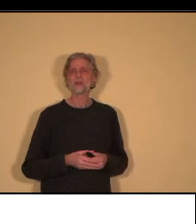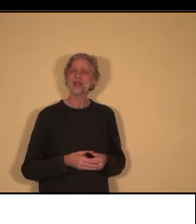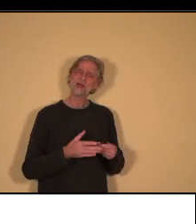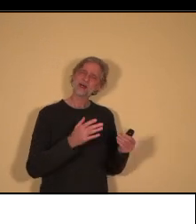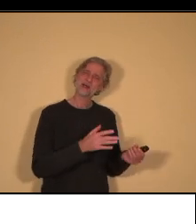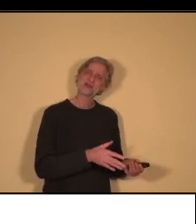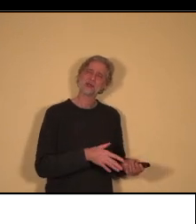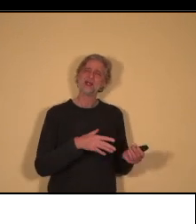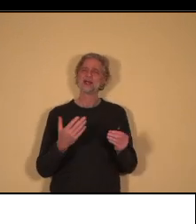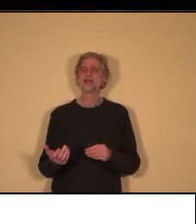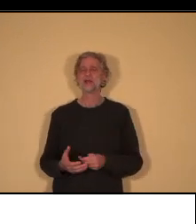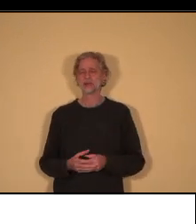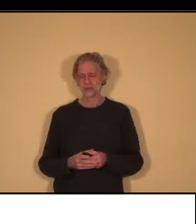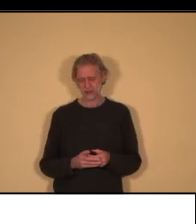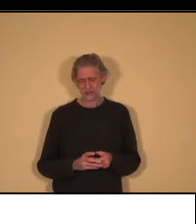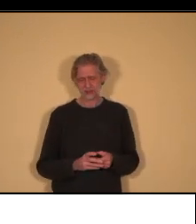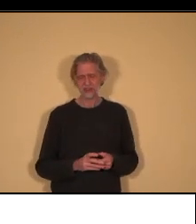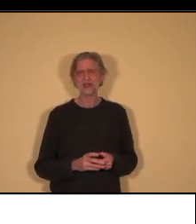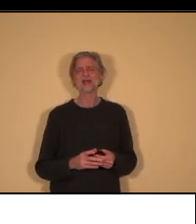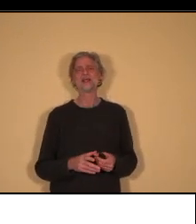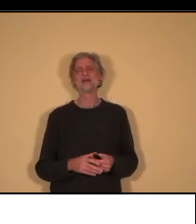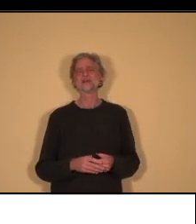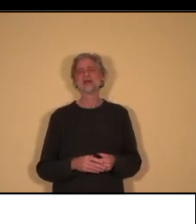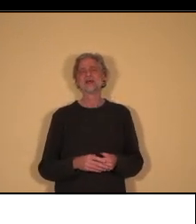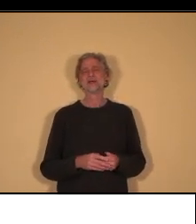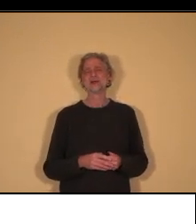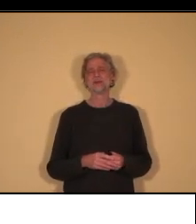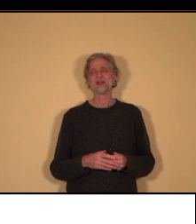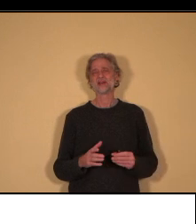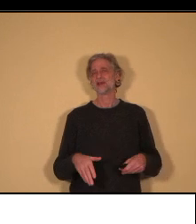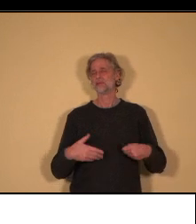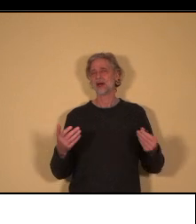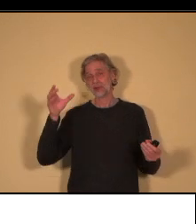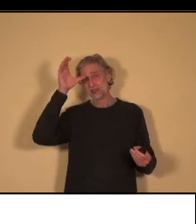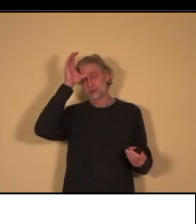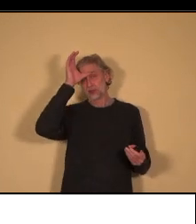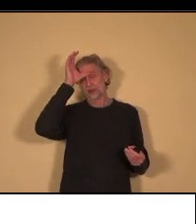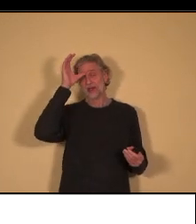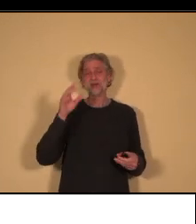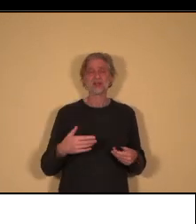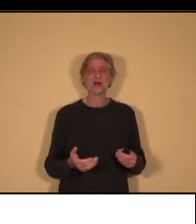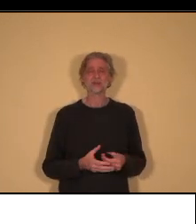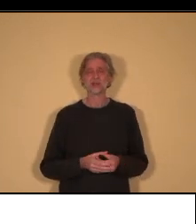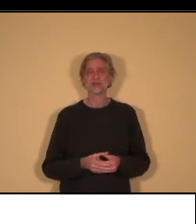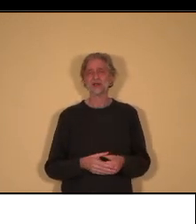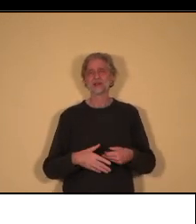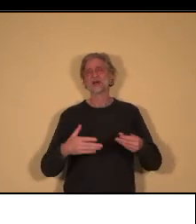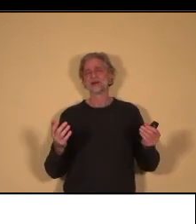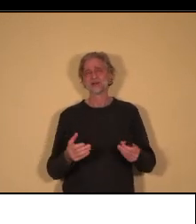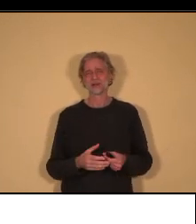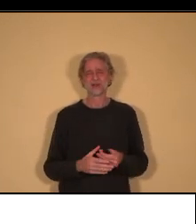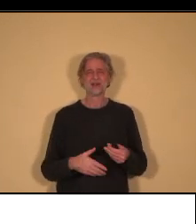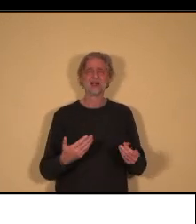Das Problem bei der Sonnenenergie und der Windenergie ist, dass sie einfach nicht vollkommen gleichmäßig auftritt. Ja, ich